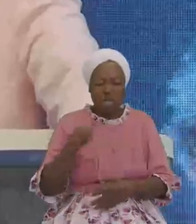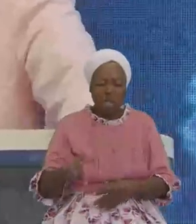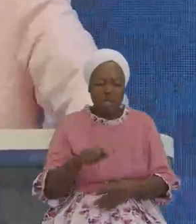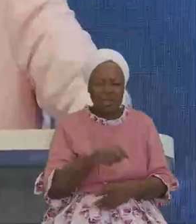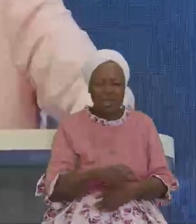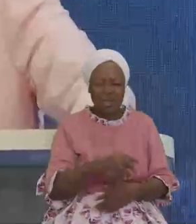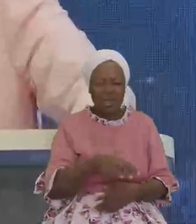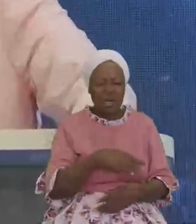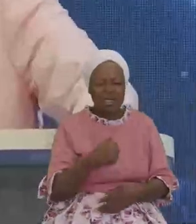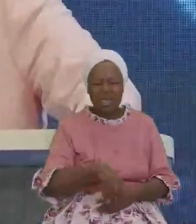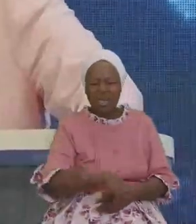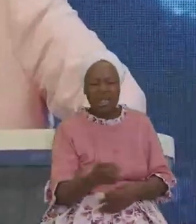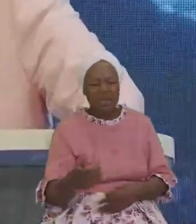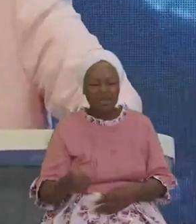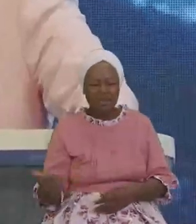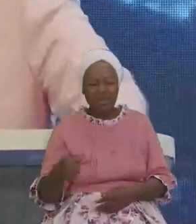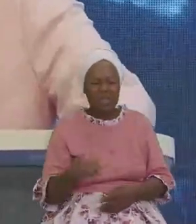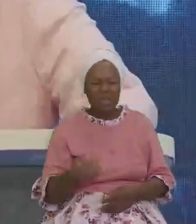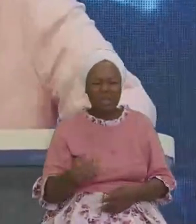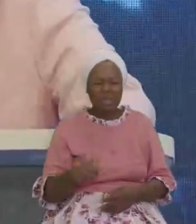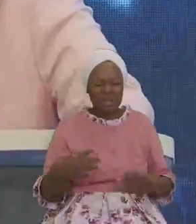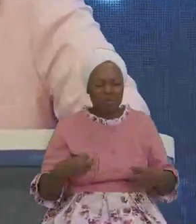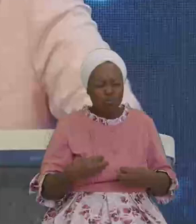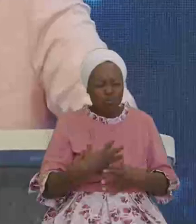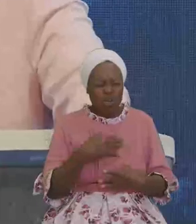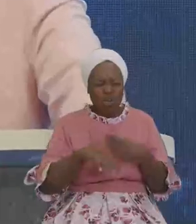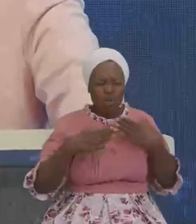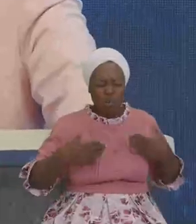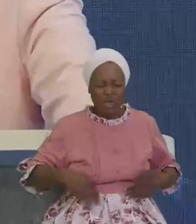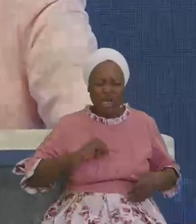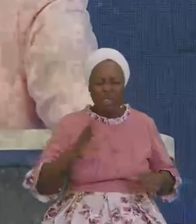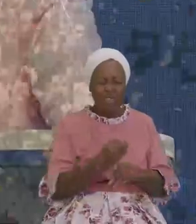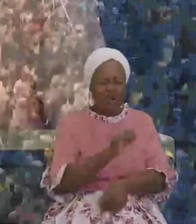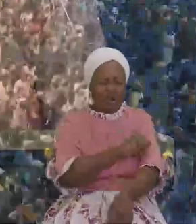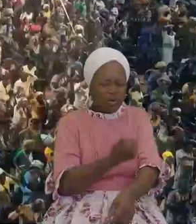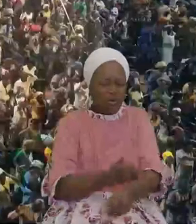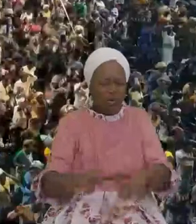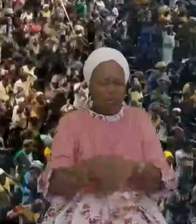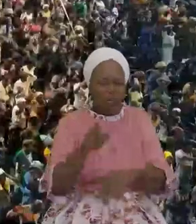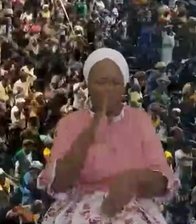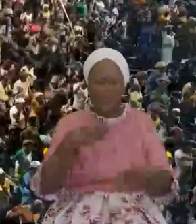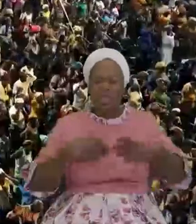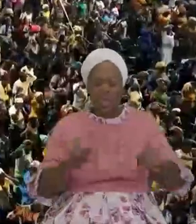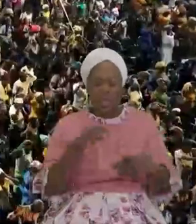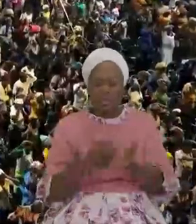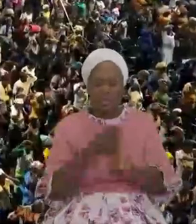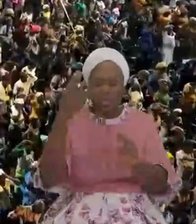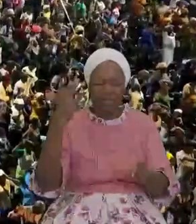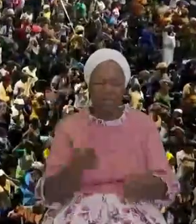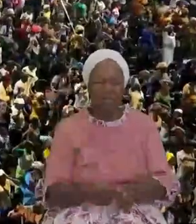Éléphantiasis, ou tout enflement sur ton corps, je prends autorité sur toi, sois guéri au nom